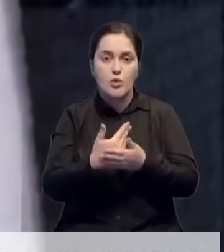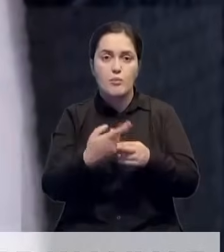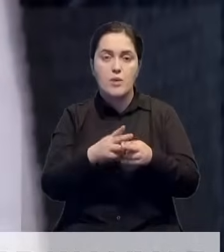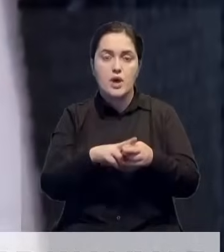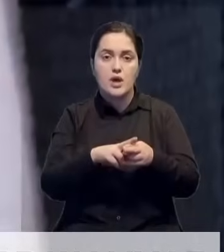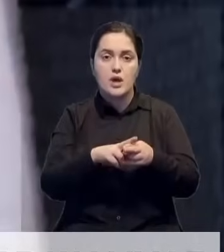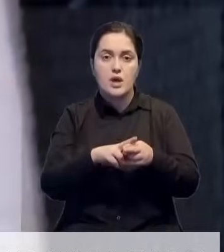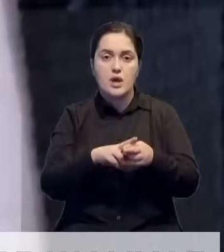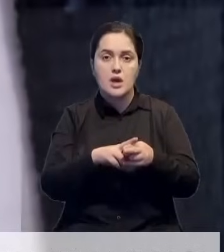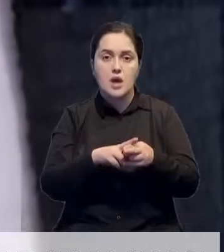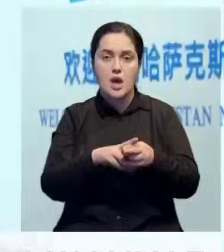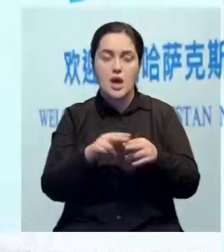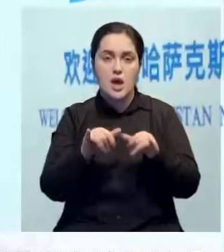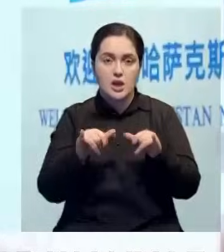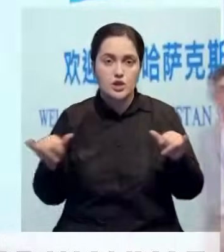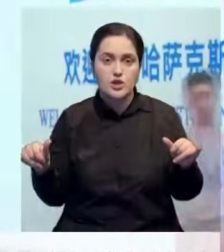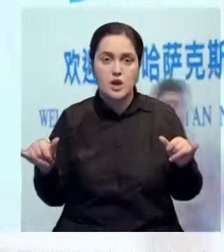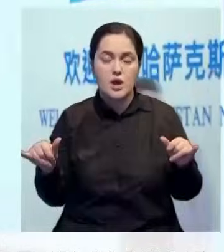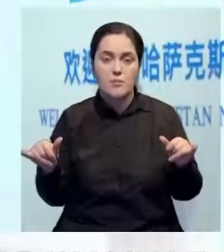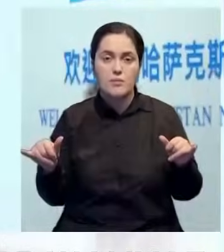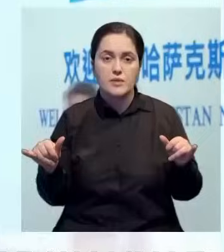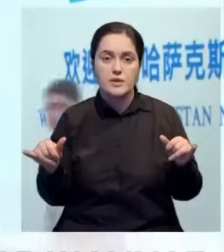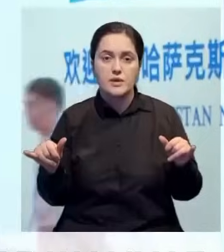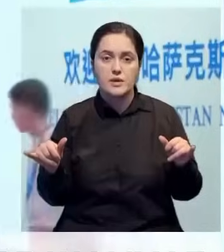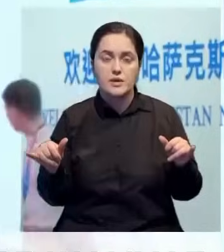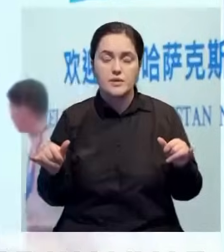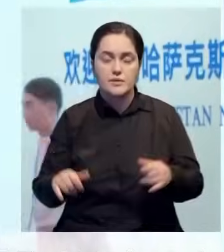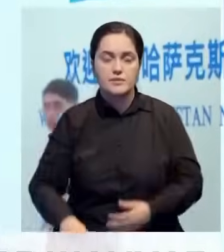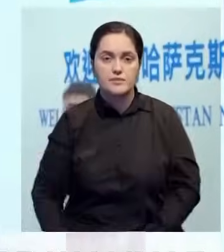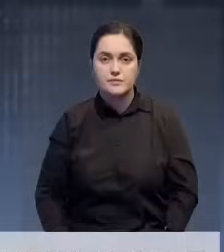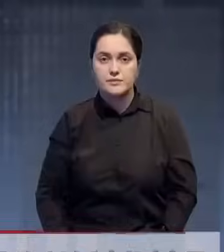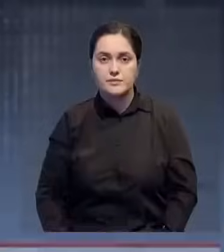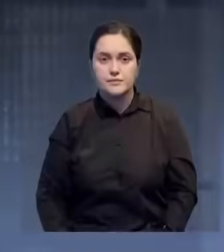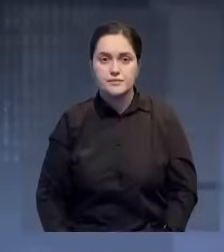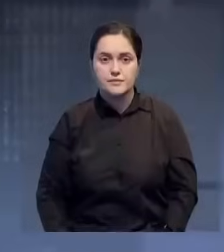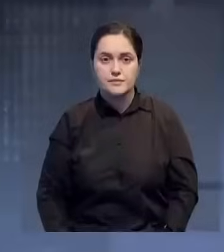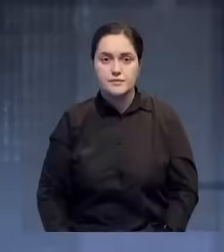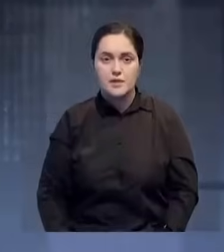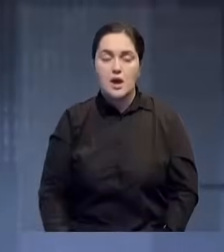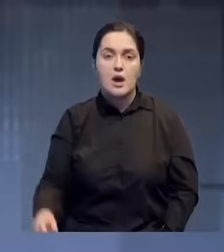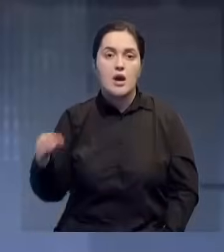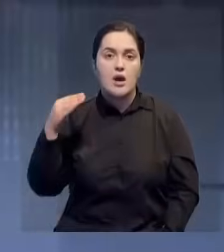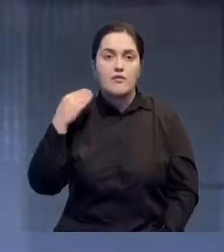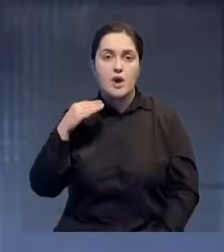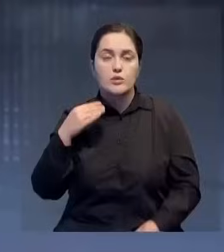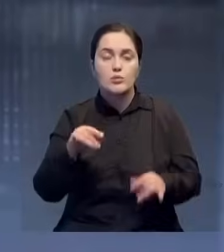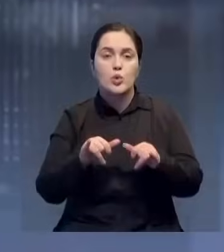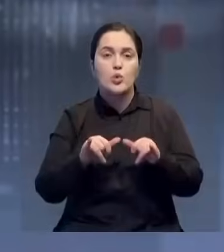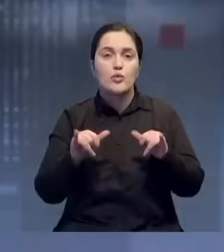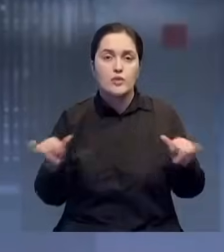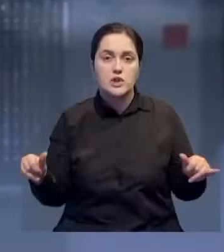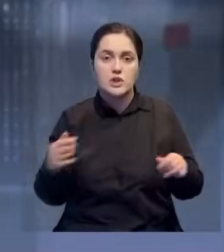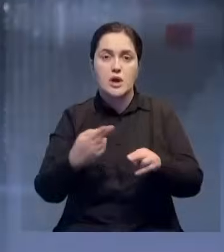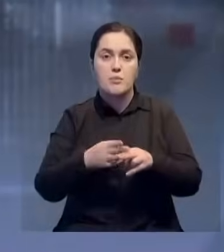страны, географию расширяем. В общем, видим большой потенциал в нашей продукции за рубежом. В Актобе увеличили объемы овощей